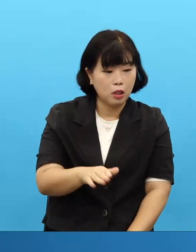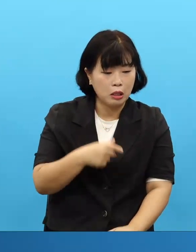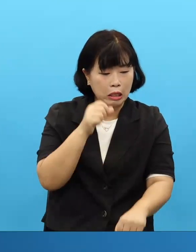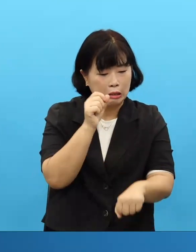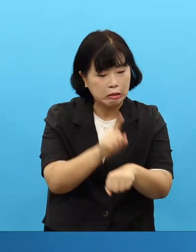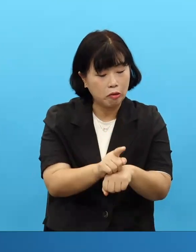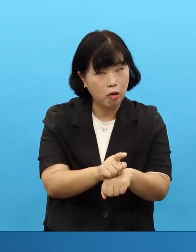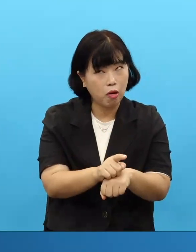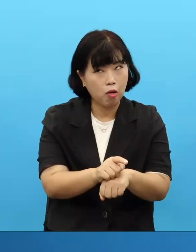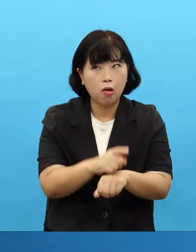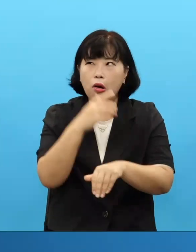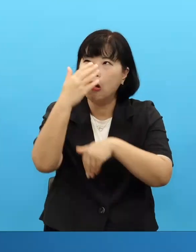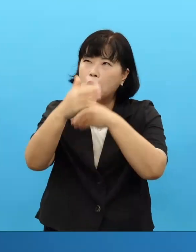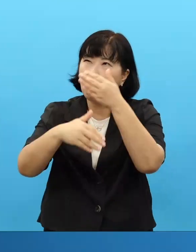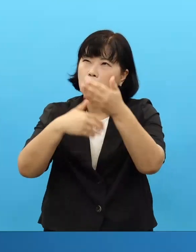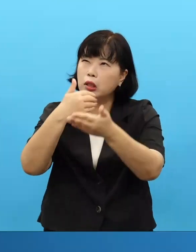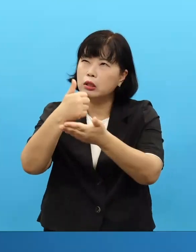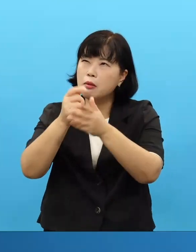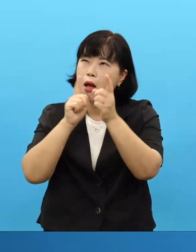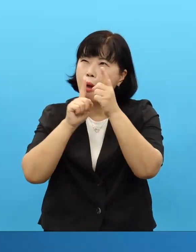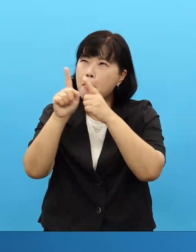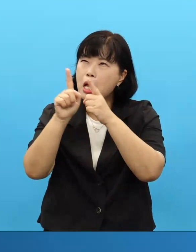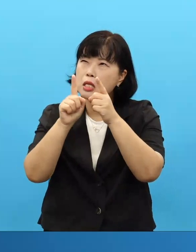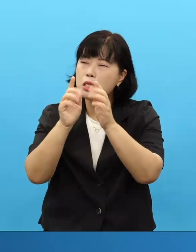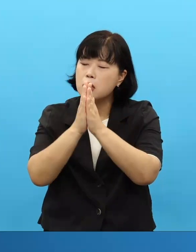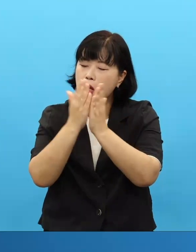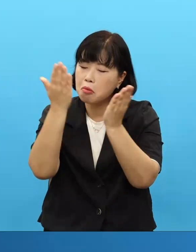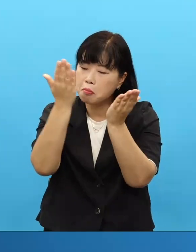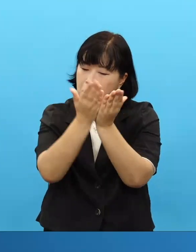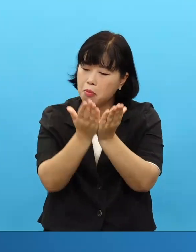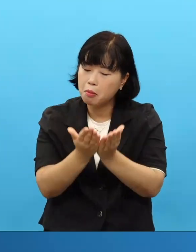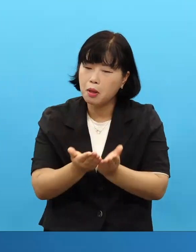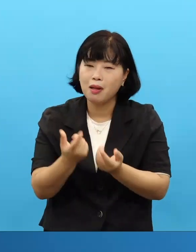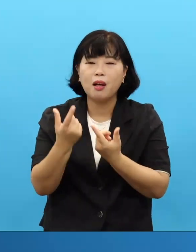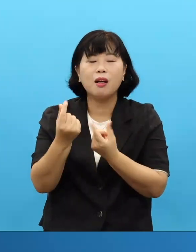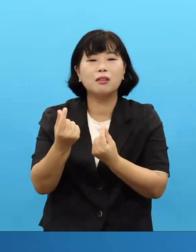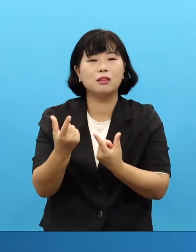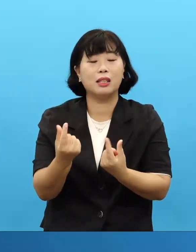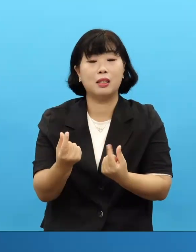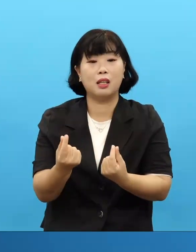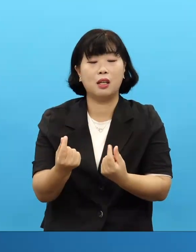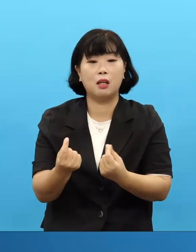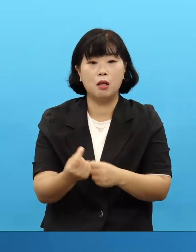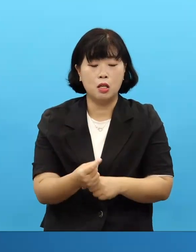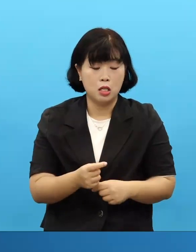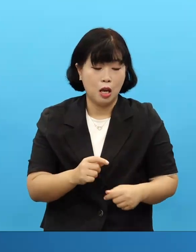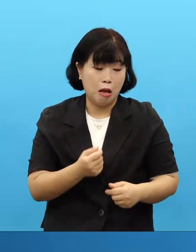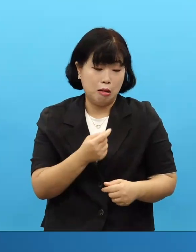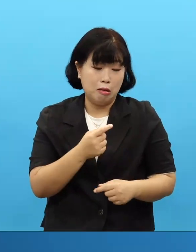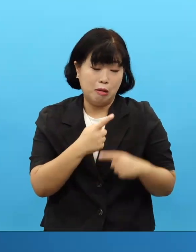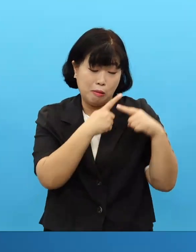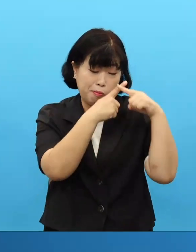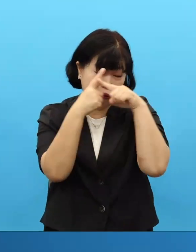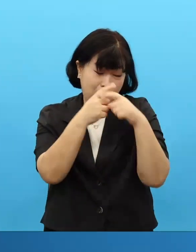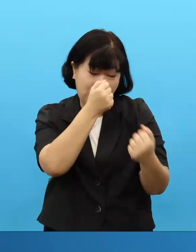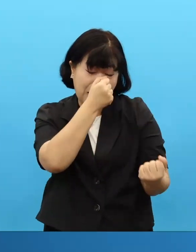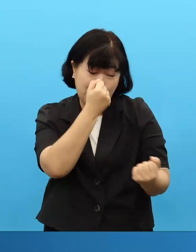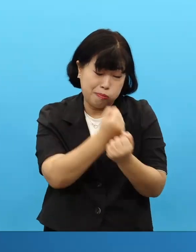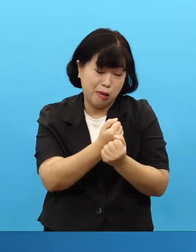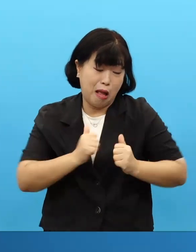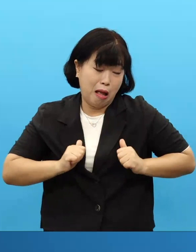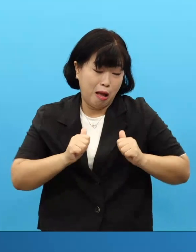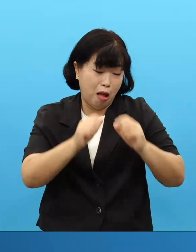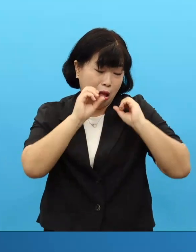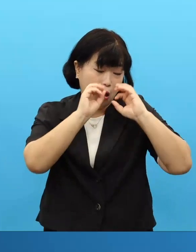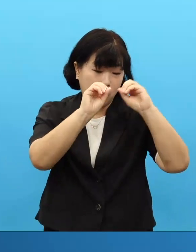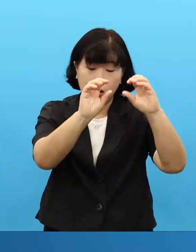돼야 가지. 안 그러면 못 갑니다. Perhaps that's a very bad temperament or personality, but it's exactly in line with the Bible. If I don't see this, I cannot go forward. 그